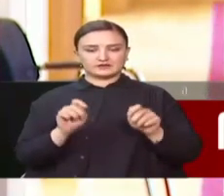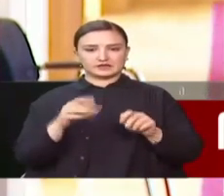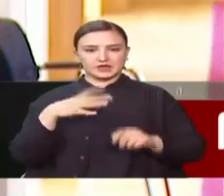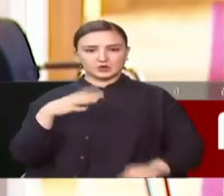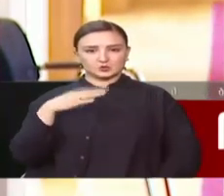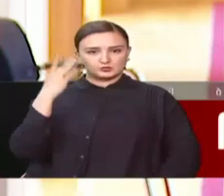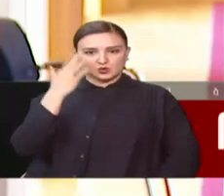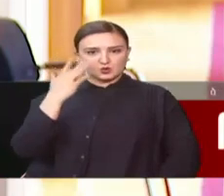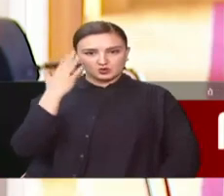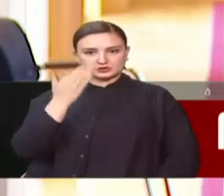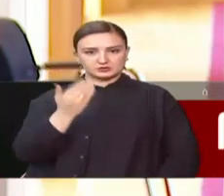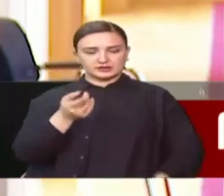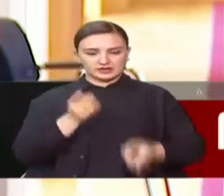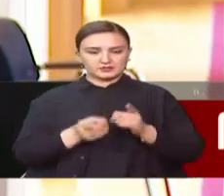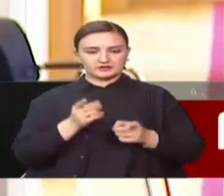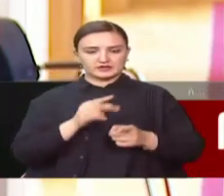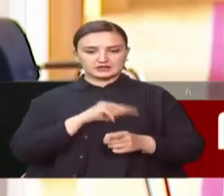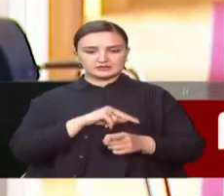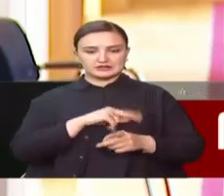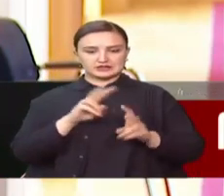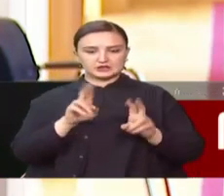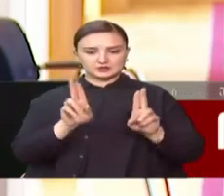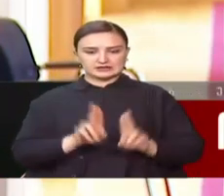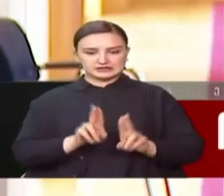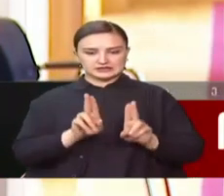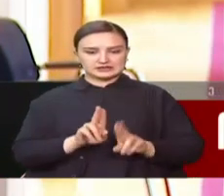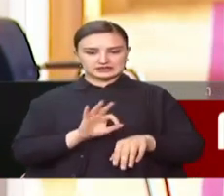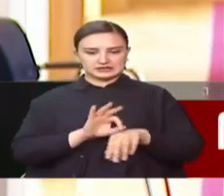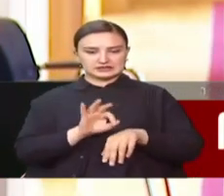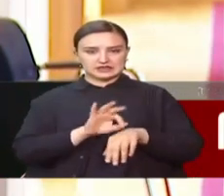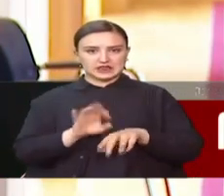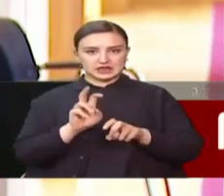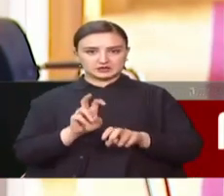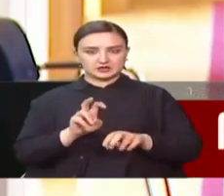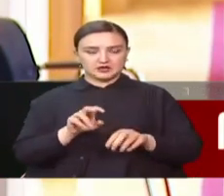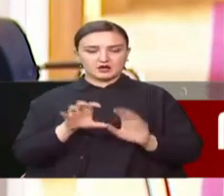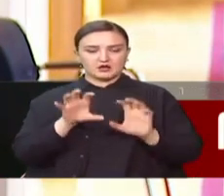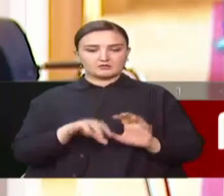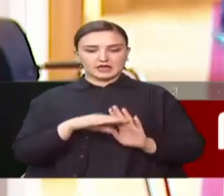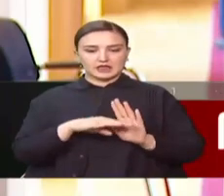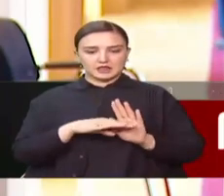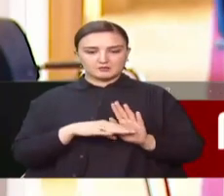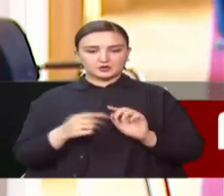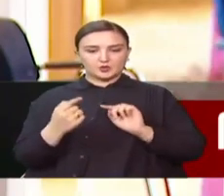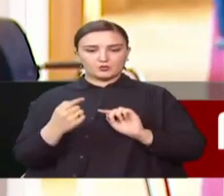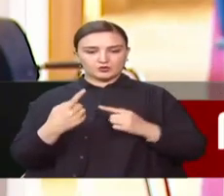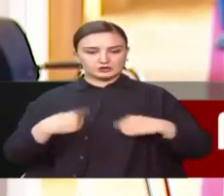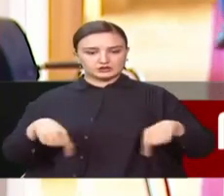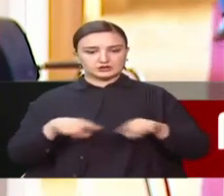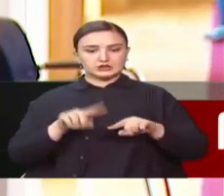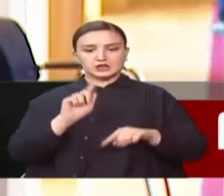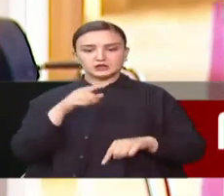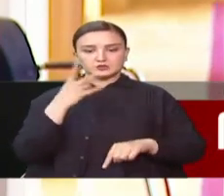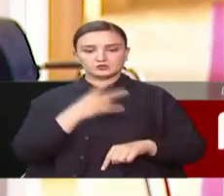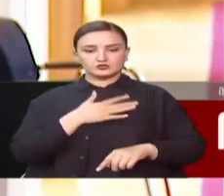Сакарту Моуцнеба, ну, Марсла администрация улицы, если ты дзала, да, мачорис регламенте, мачорис чуен за оппозиция, да, раз Когда